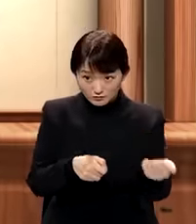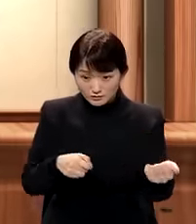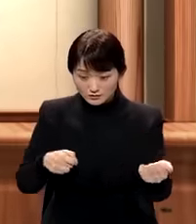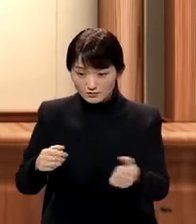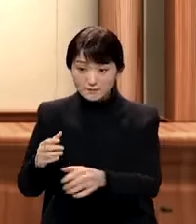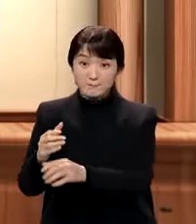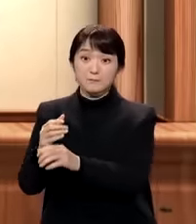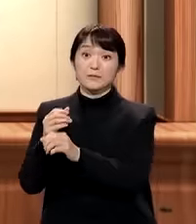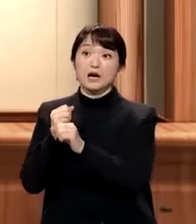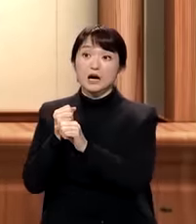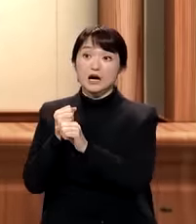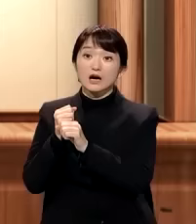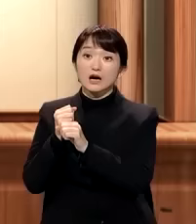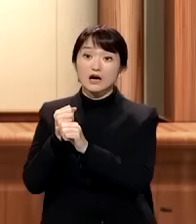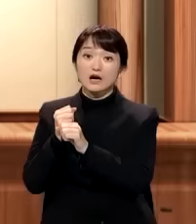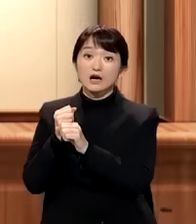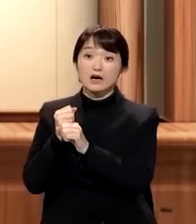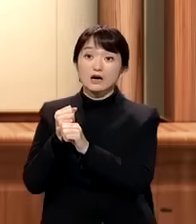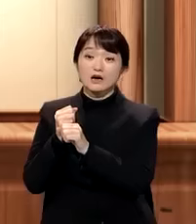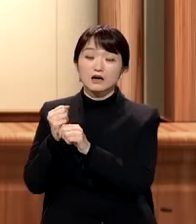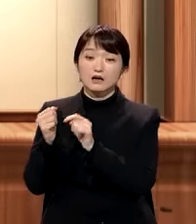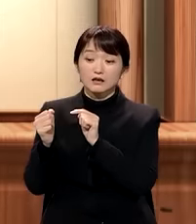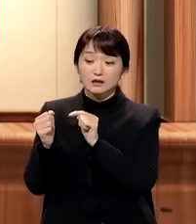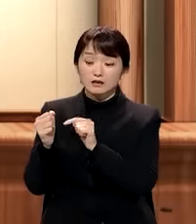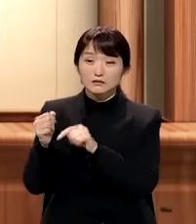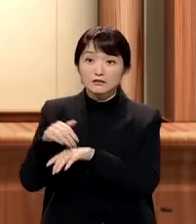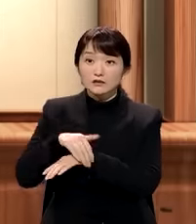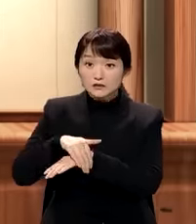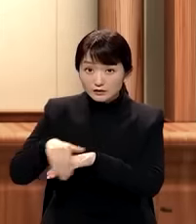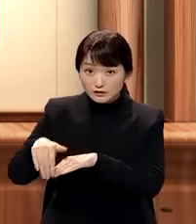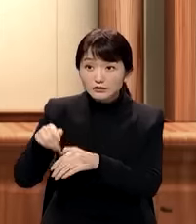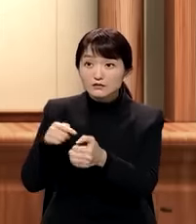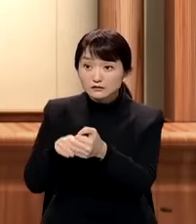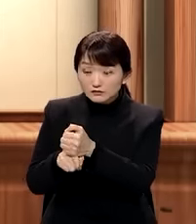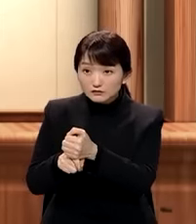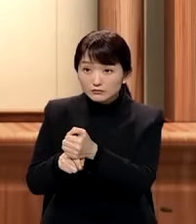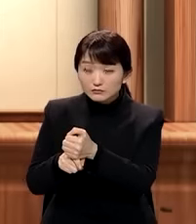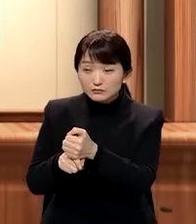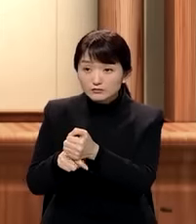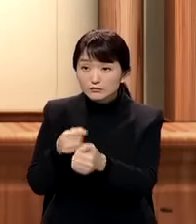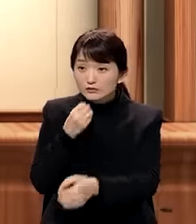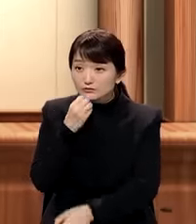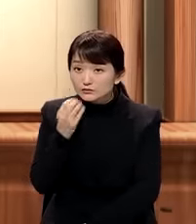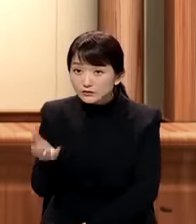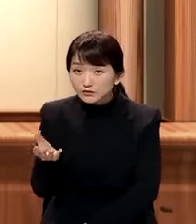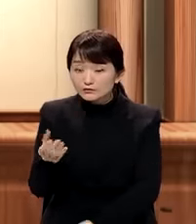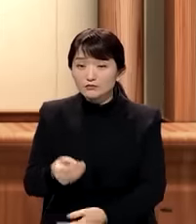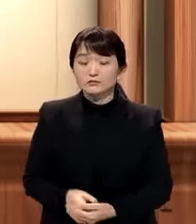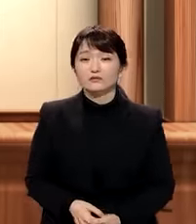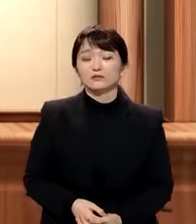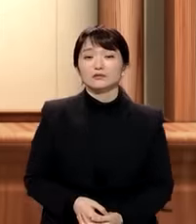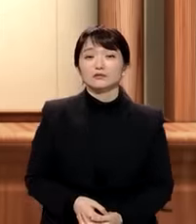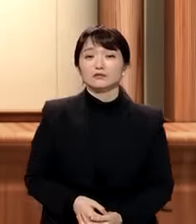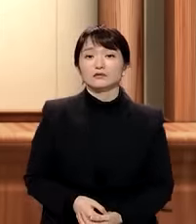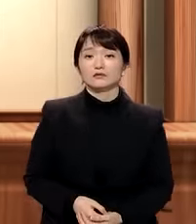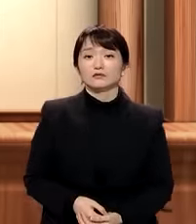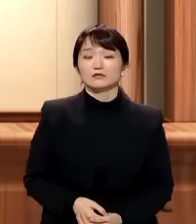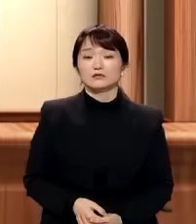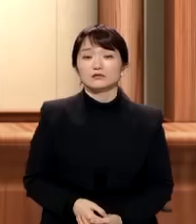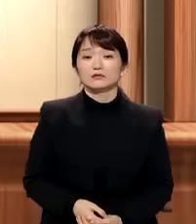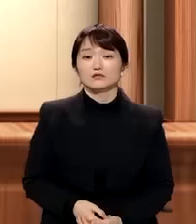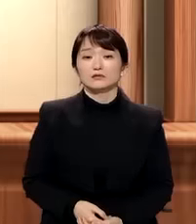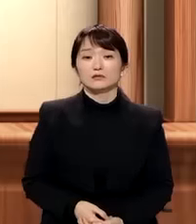얘기를 한는 겁니다 그러면 극단적인 선택을 하겠다는 얘기는 계획을 했다는 얘기잖아요 자백을 안 셈인 거예요 그래서 다 받아들여지지 않았는데